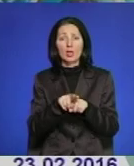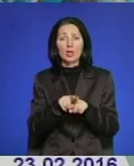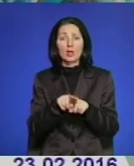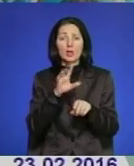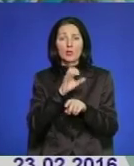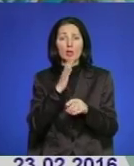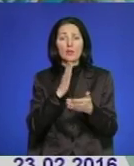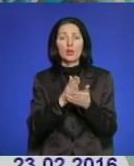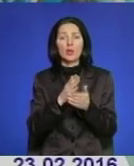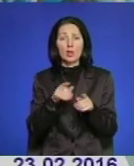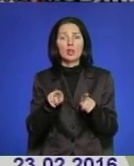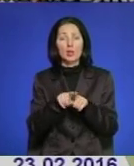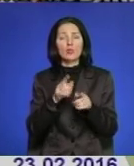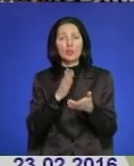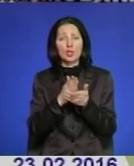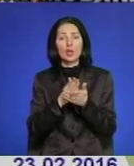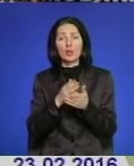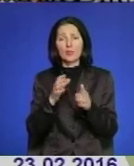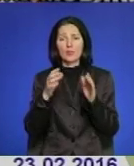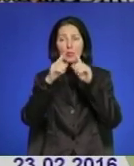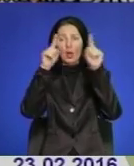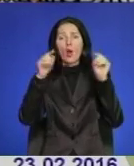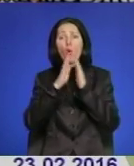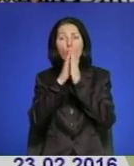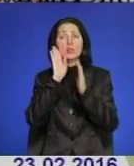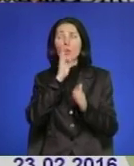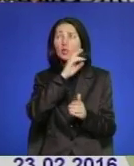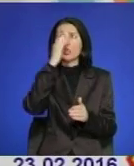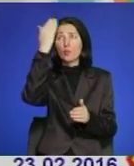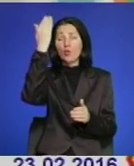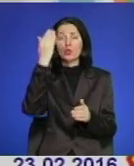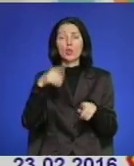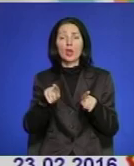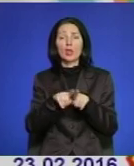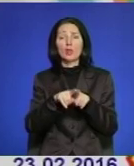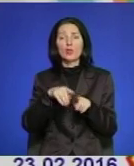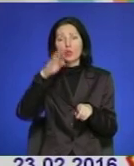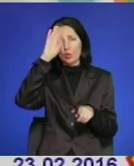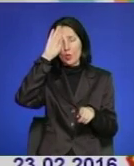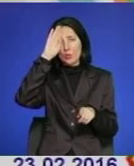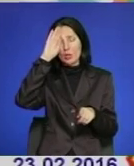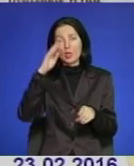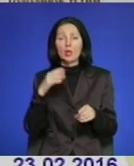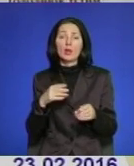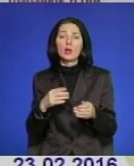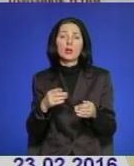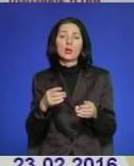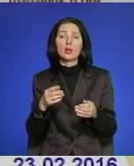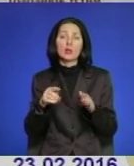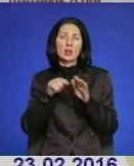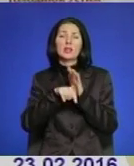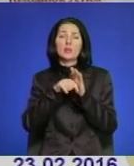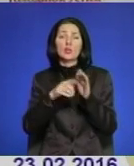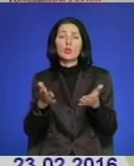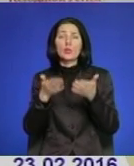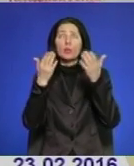такий, є Матір Божа зображена. І символічно ніби ті юнаки піднімаються ввись в небо.